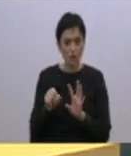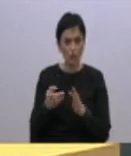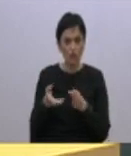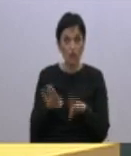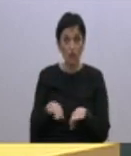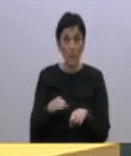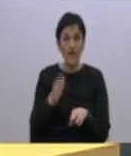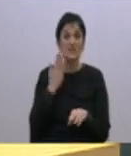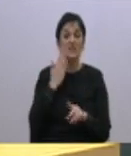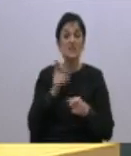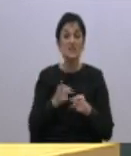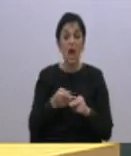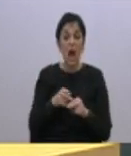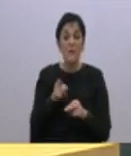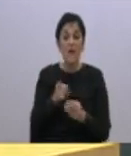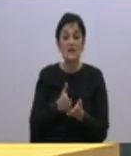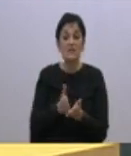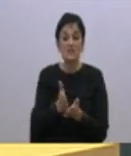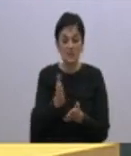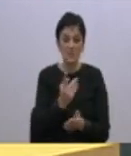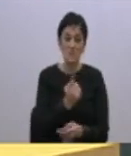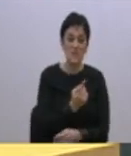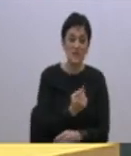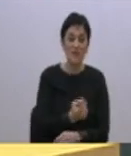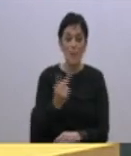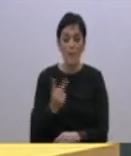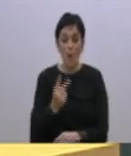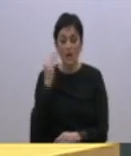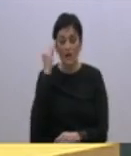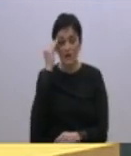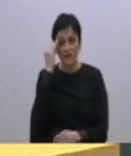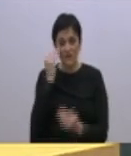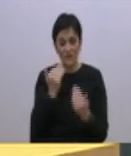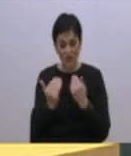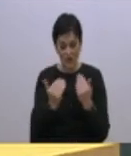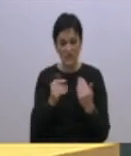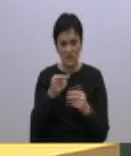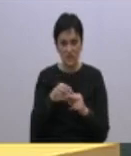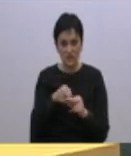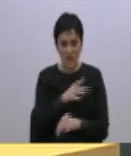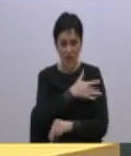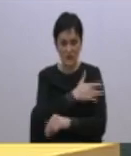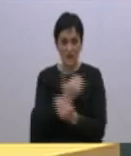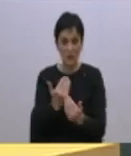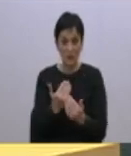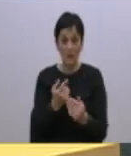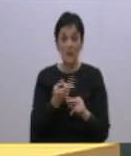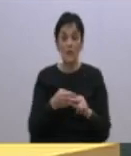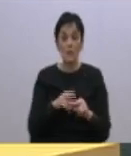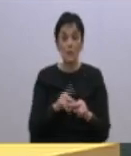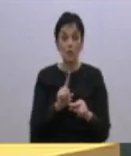ამას ემსახურება პირველი ვერსიაც და მეორე ვერსიაც. იმიტომ რომ დღეს კანონი